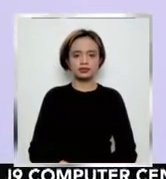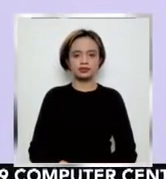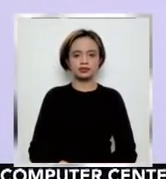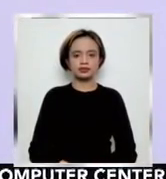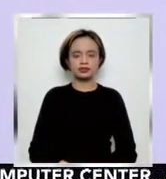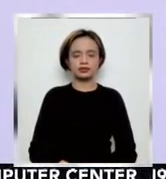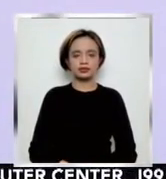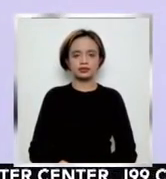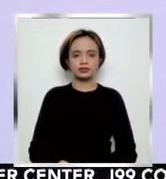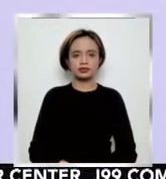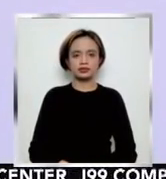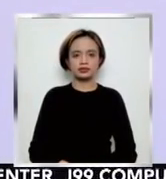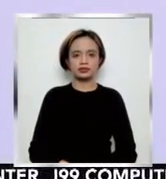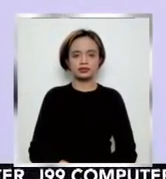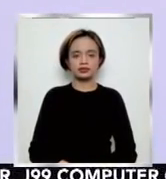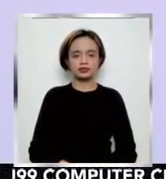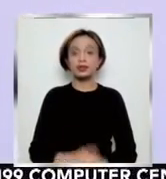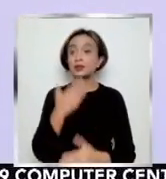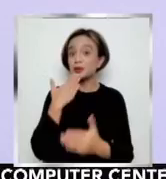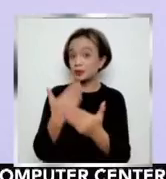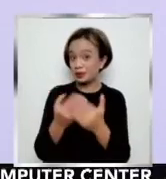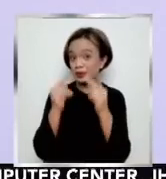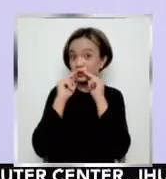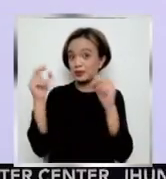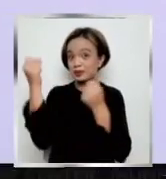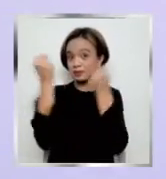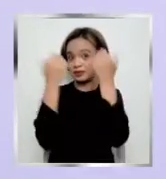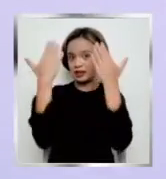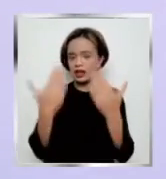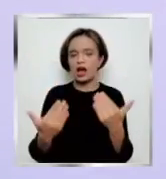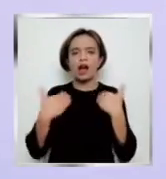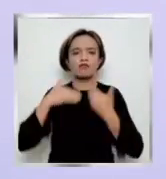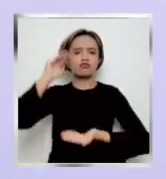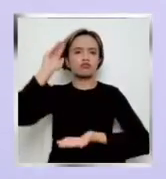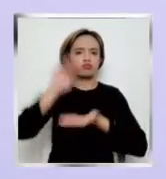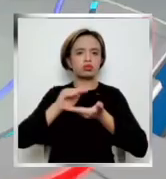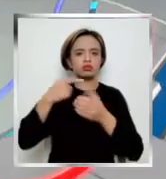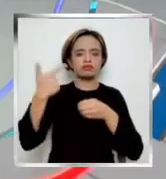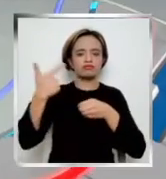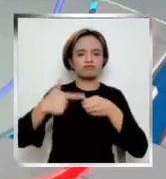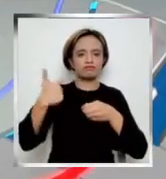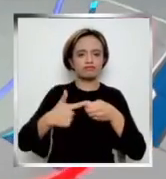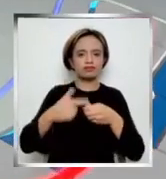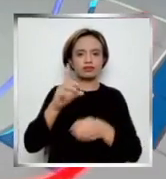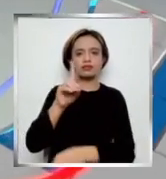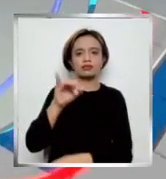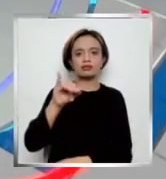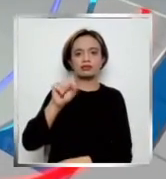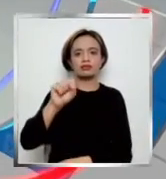Good news po sa mga motorista, may big time rollback sa presyo ng diesel bukas.